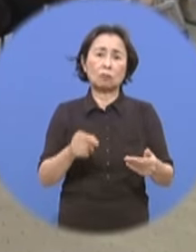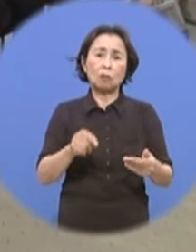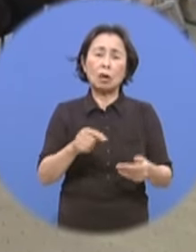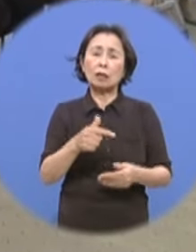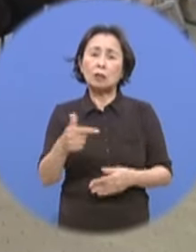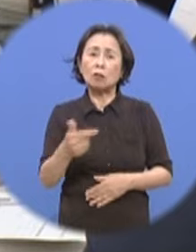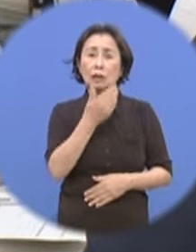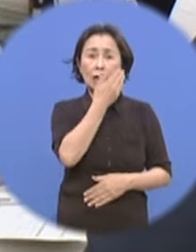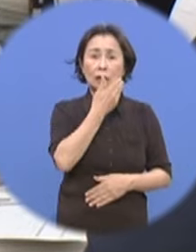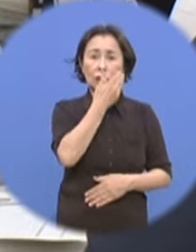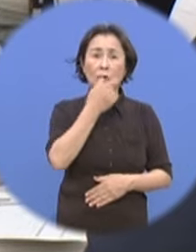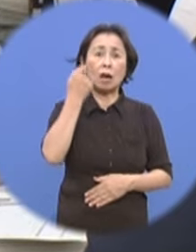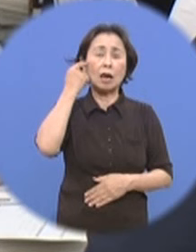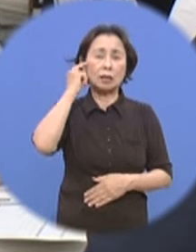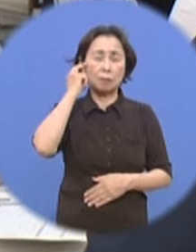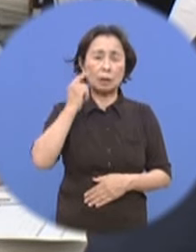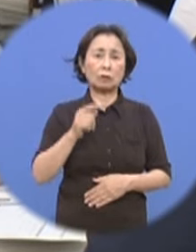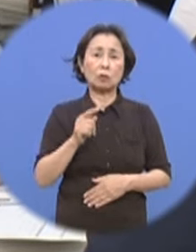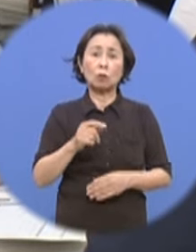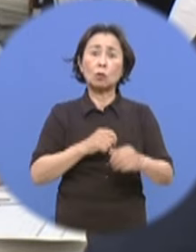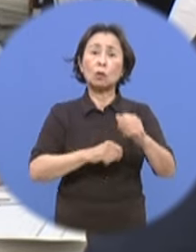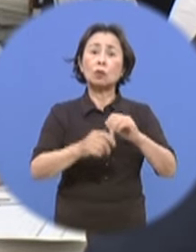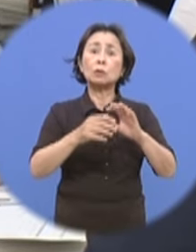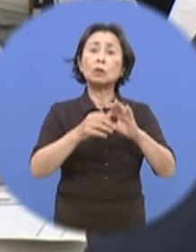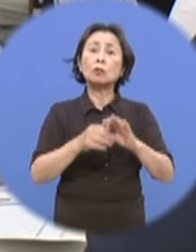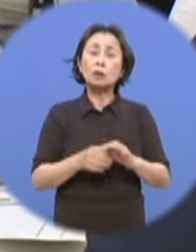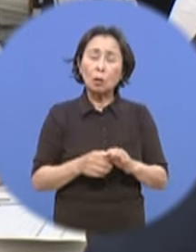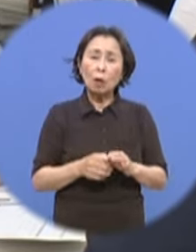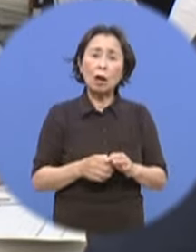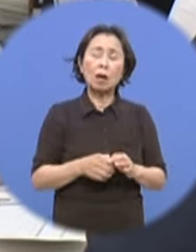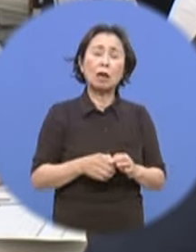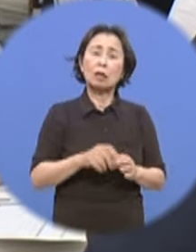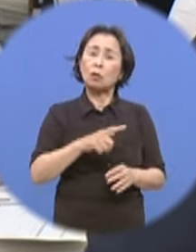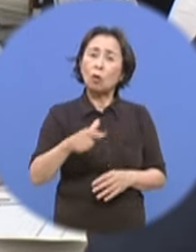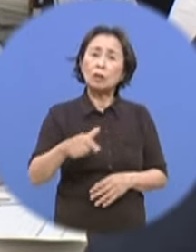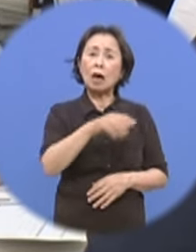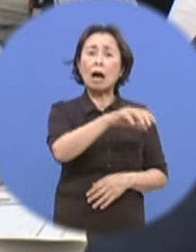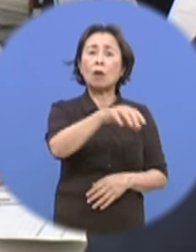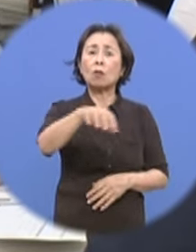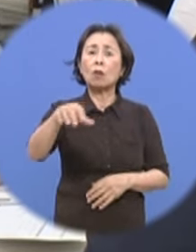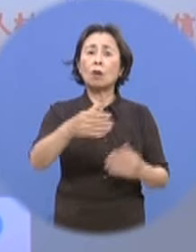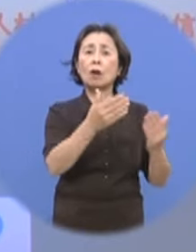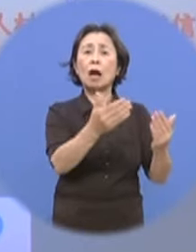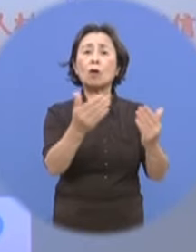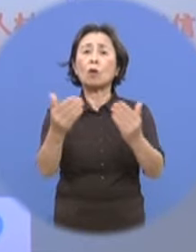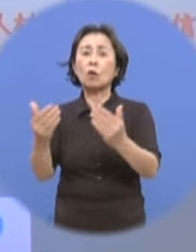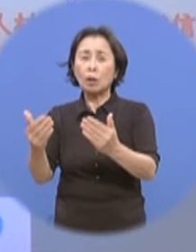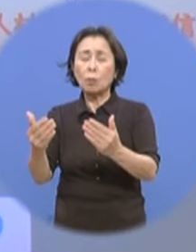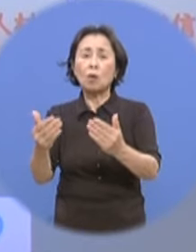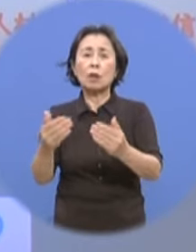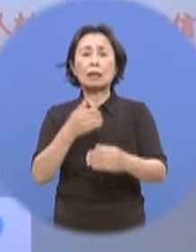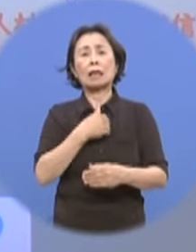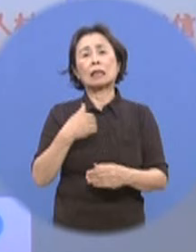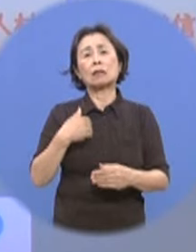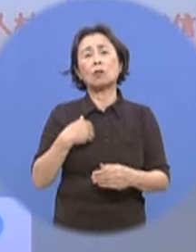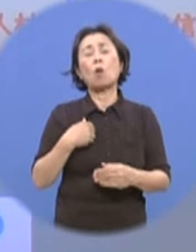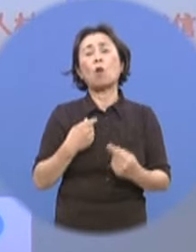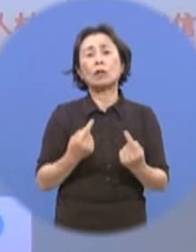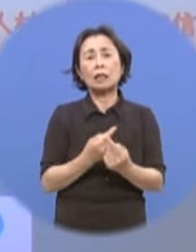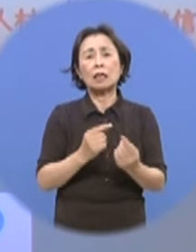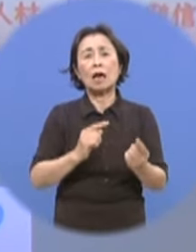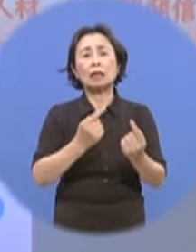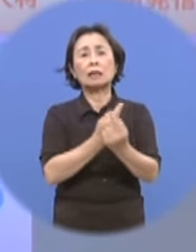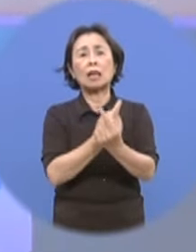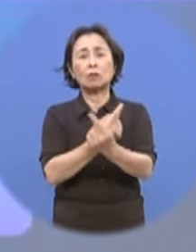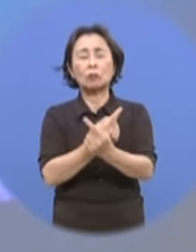なところだと考えていますこの取り組みについてはどこの学校でもこういった学びが展開できるようにしていくことが重要だと